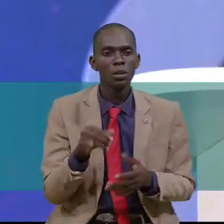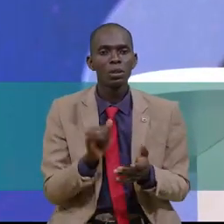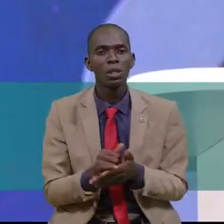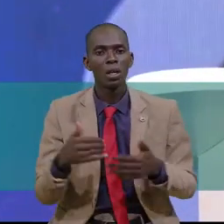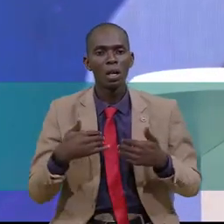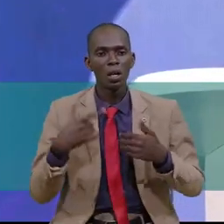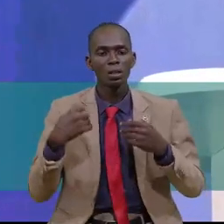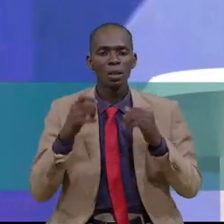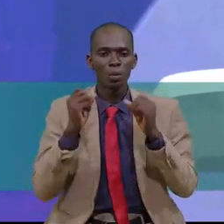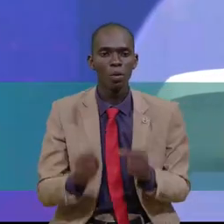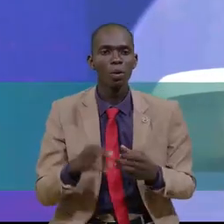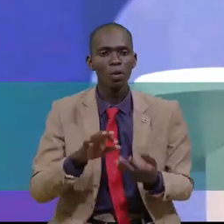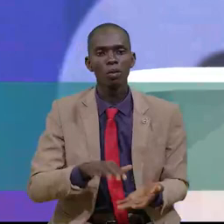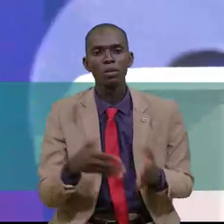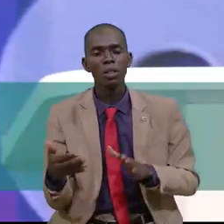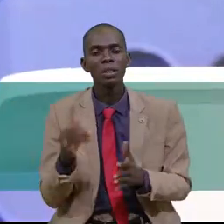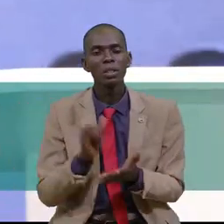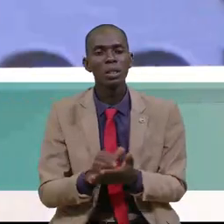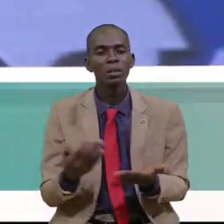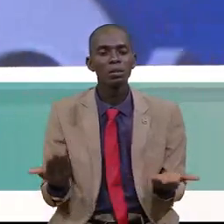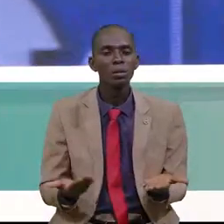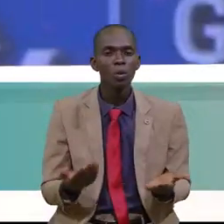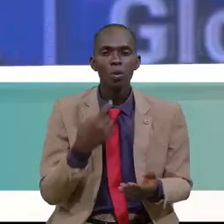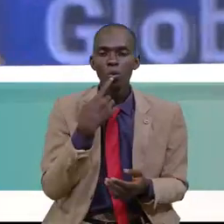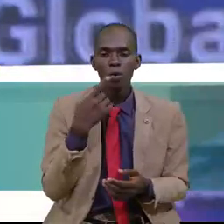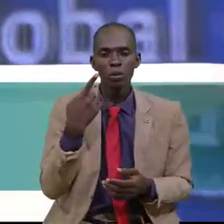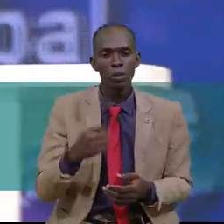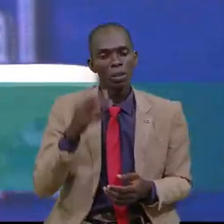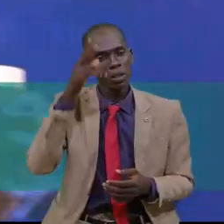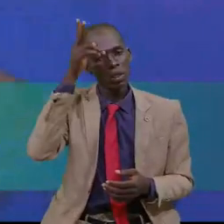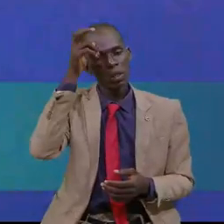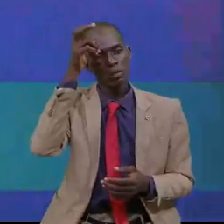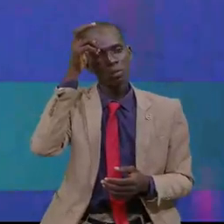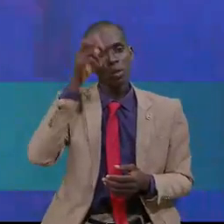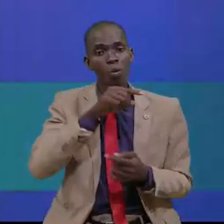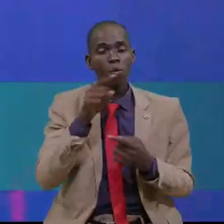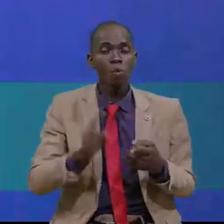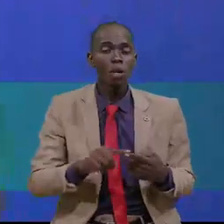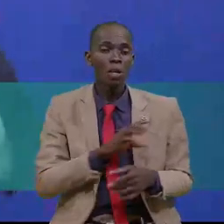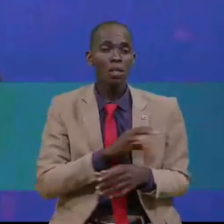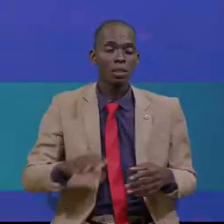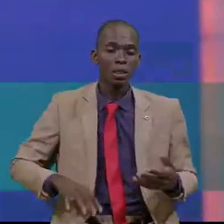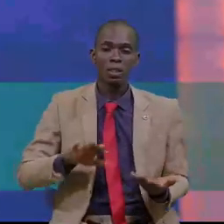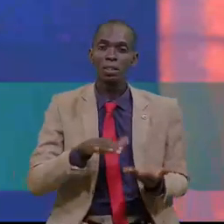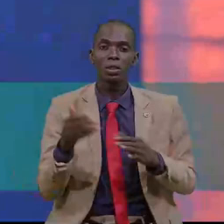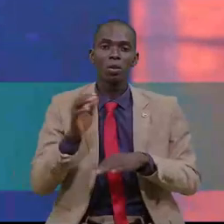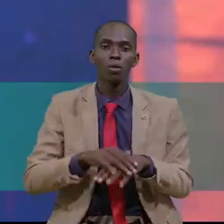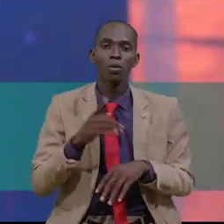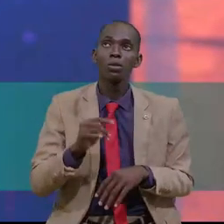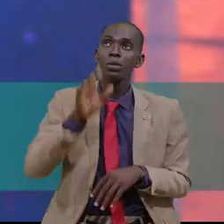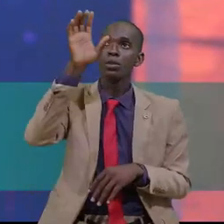la puissance de la mort, c'est-à-dire le diable. Quand Christ est mort sur la croix du